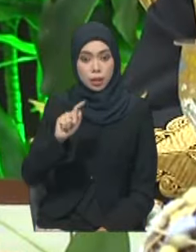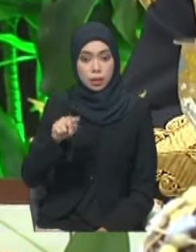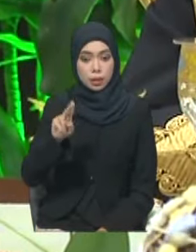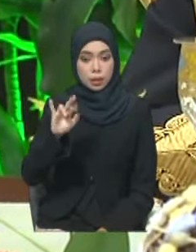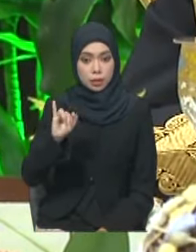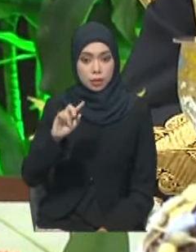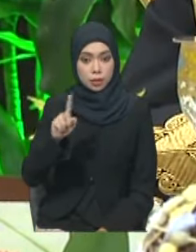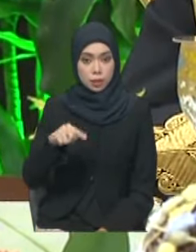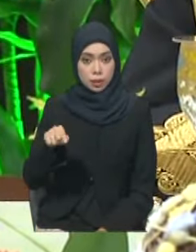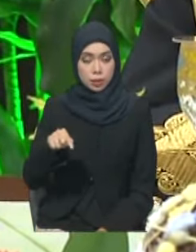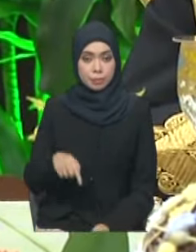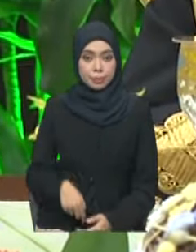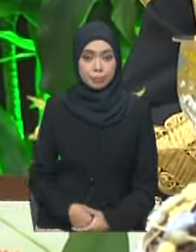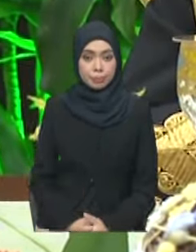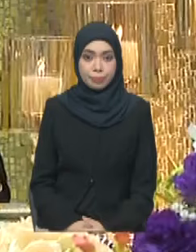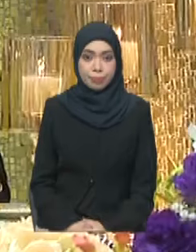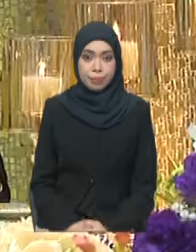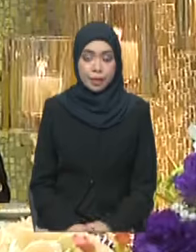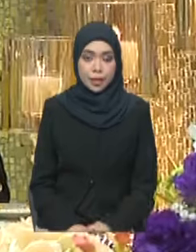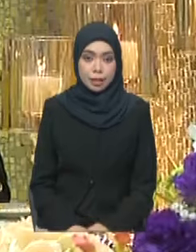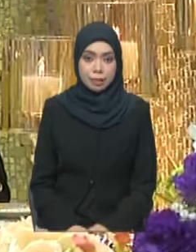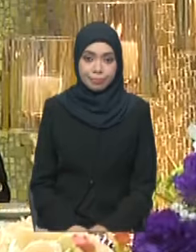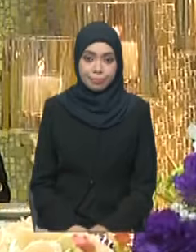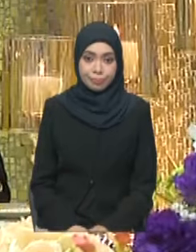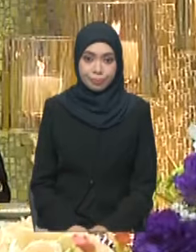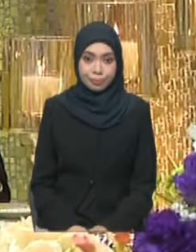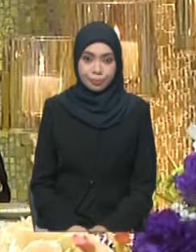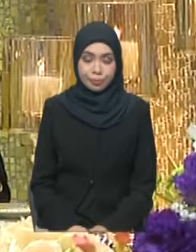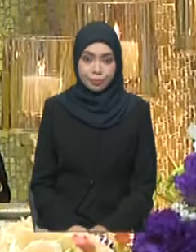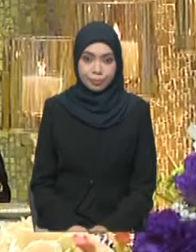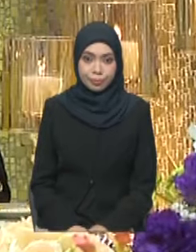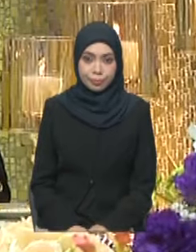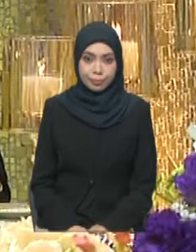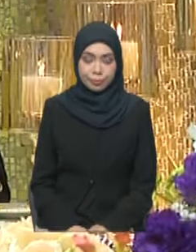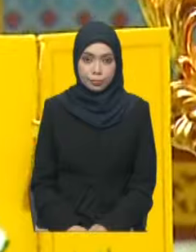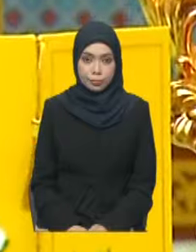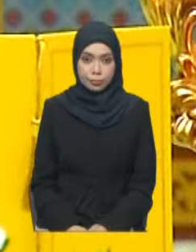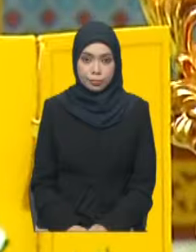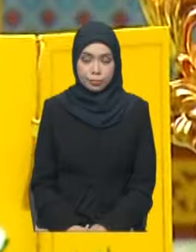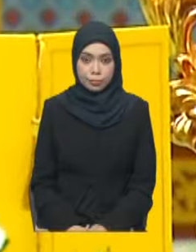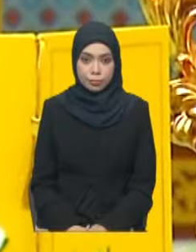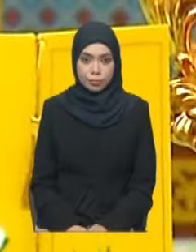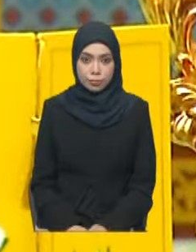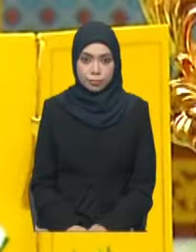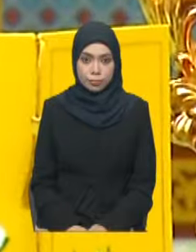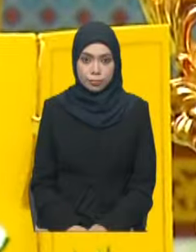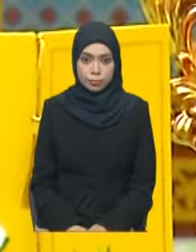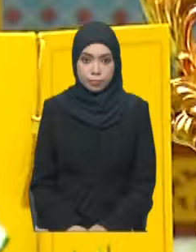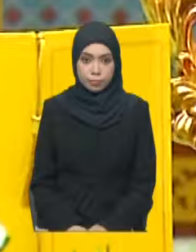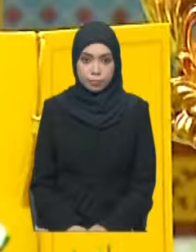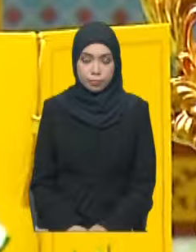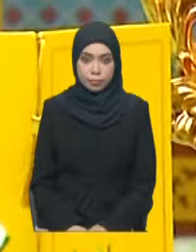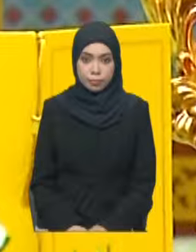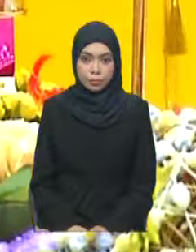Junid, Mufti Kerajaan. Ya Allah, supaya dipelihara dan diselamatkan Raja